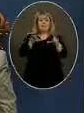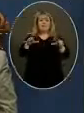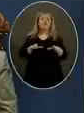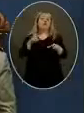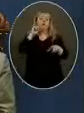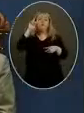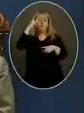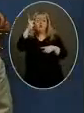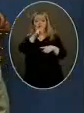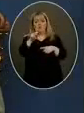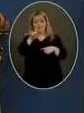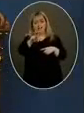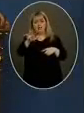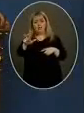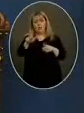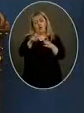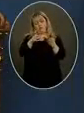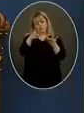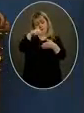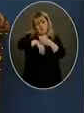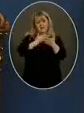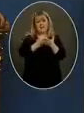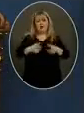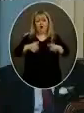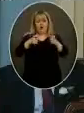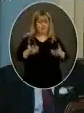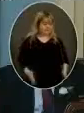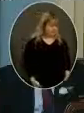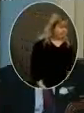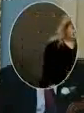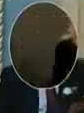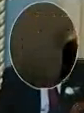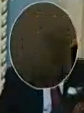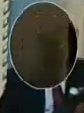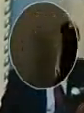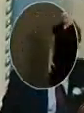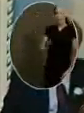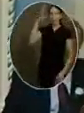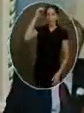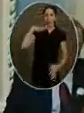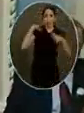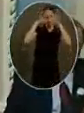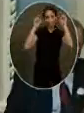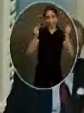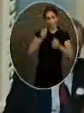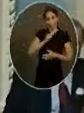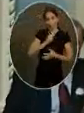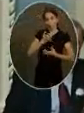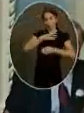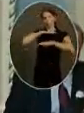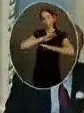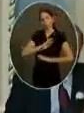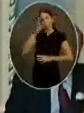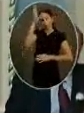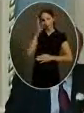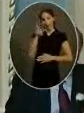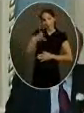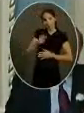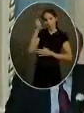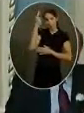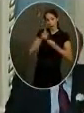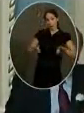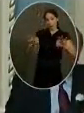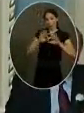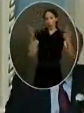écoles? Du Conseil du Trésor. M. le Président, j'aimerais bien rassurer les parents à cet égard-là. Il faut bien comprendre que ce qui a été